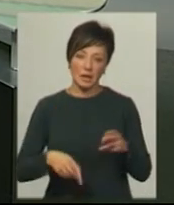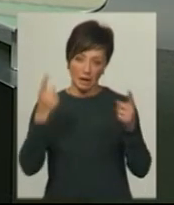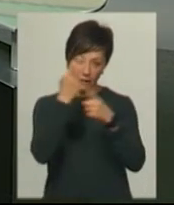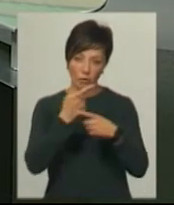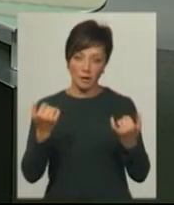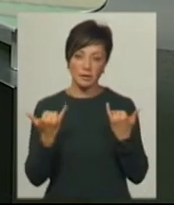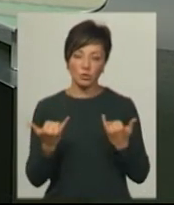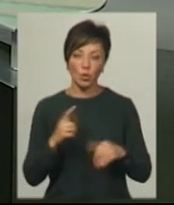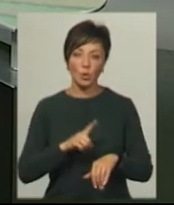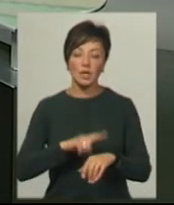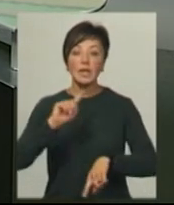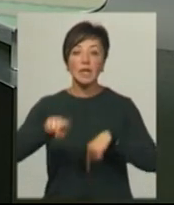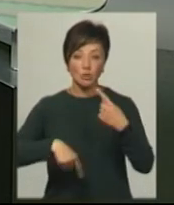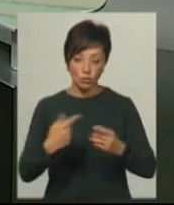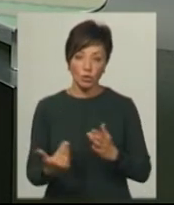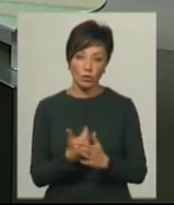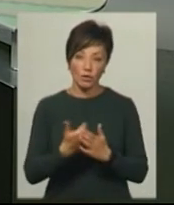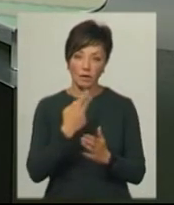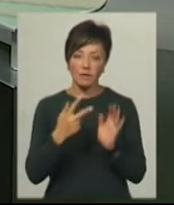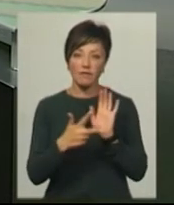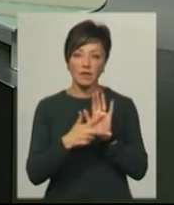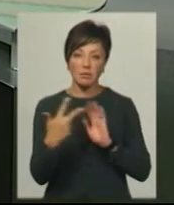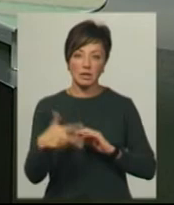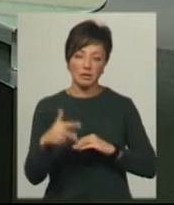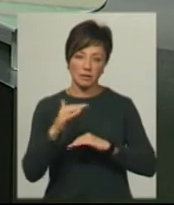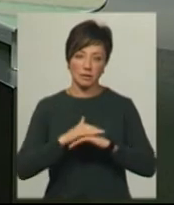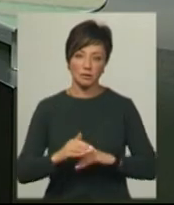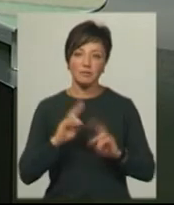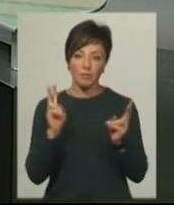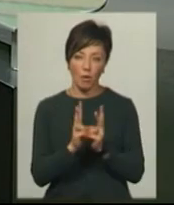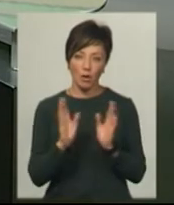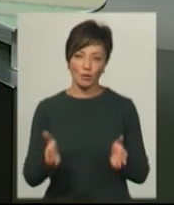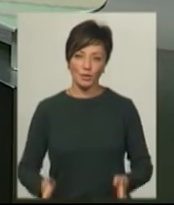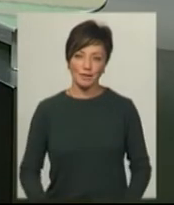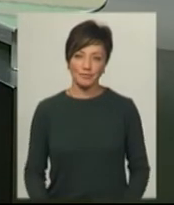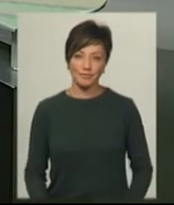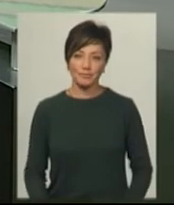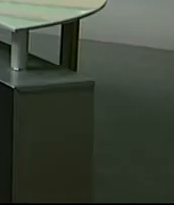інформація на цю годину. Наступний випуск новин дивіться о 20:30. Побачимось.